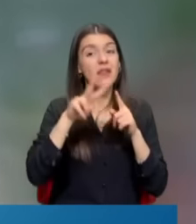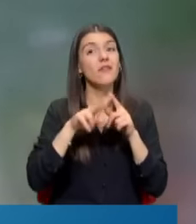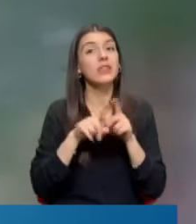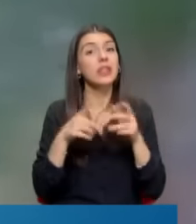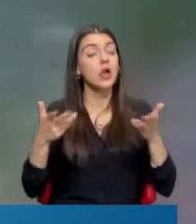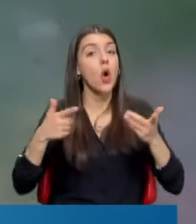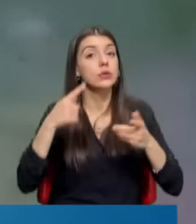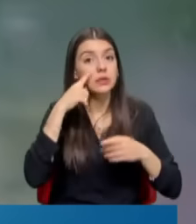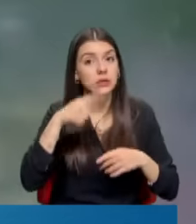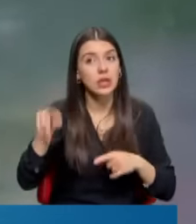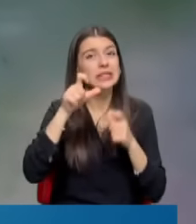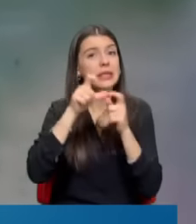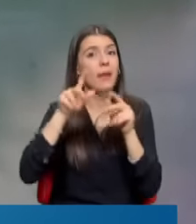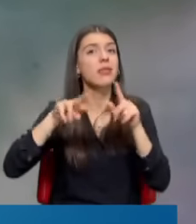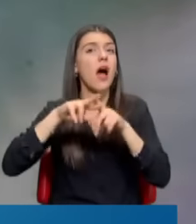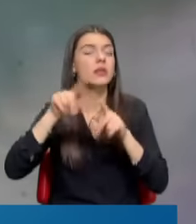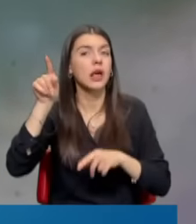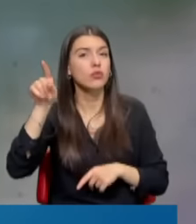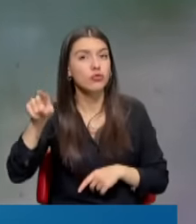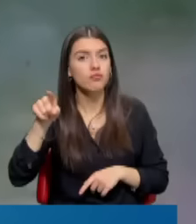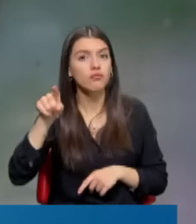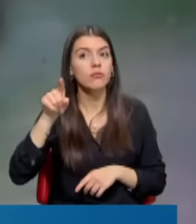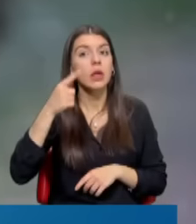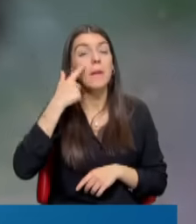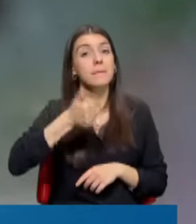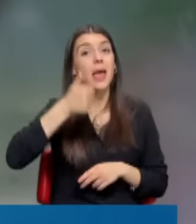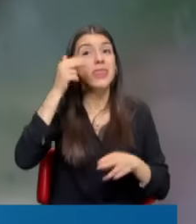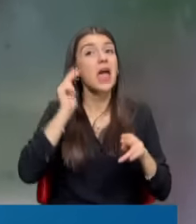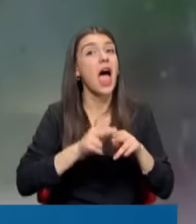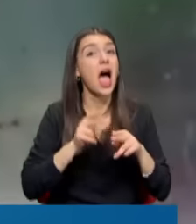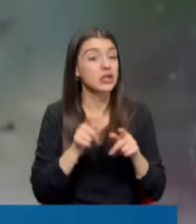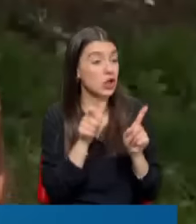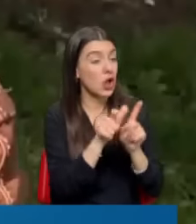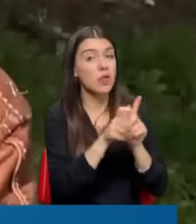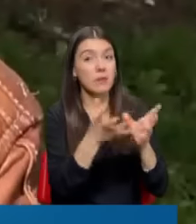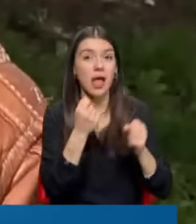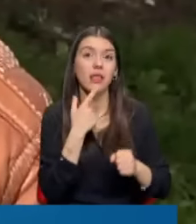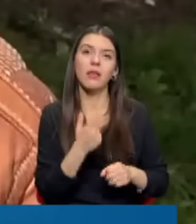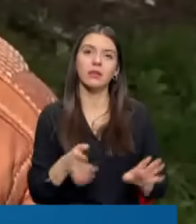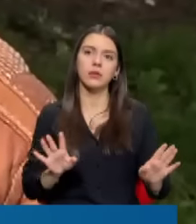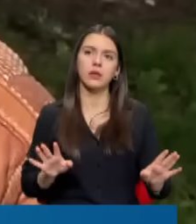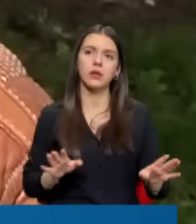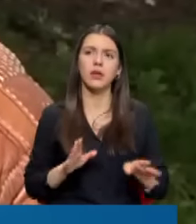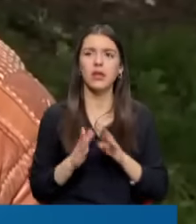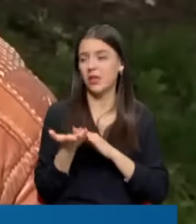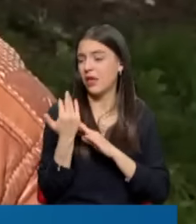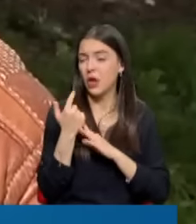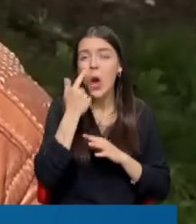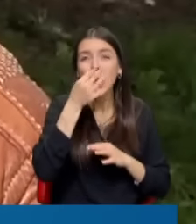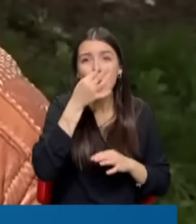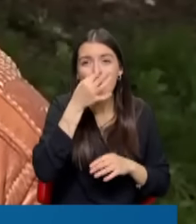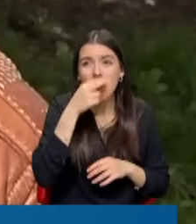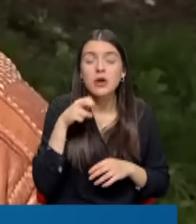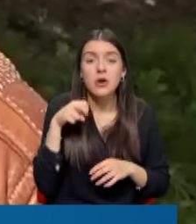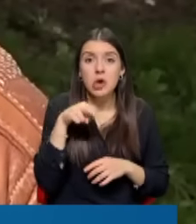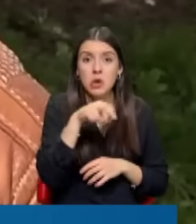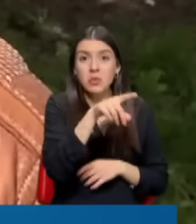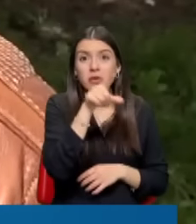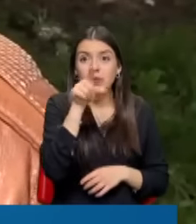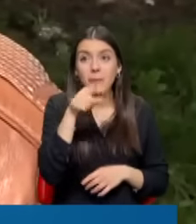Kurulu üyesi Sebahattin Arslantürk, bakanlığın acilen önlem almasını istedi. Geçen yıl kahverengi kokarca bizim